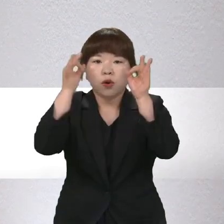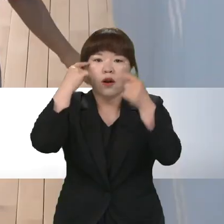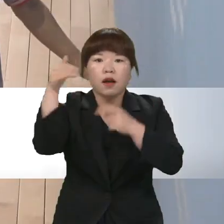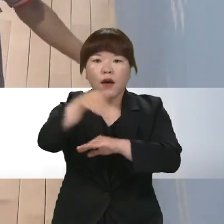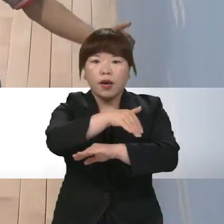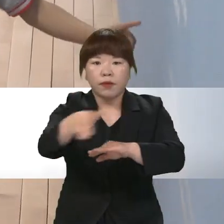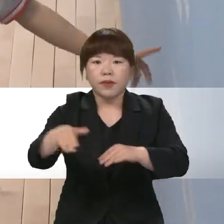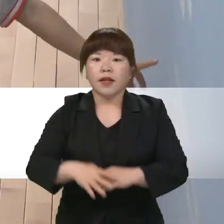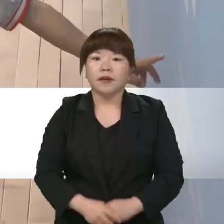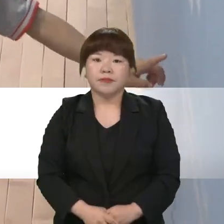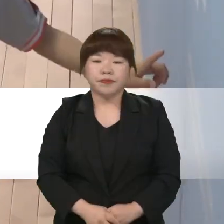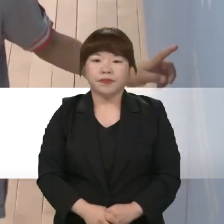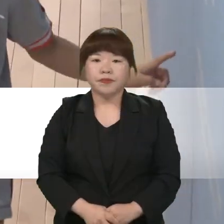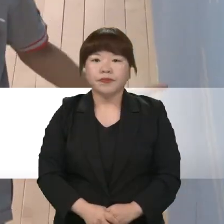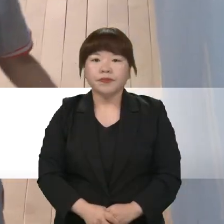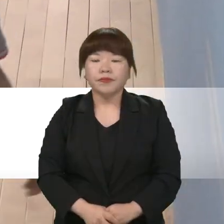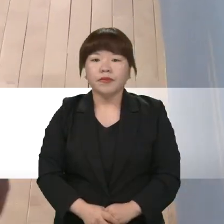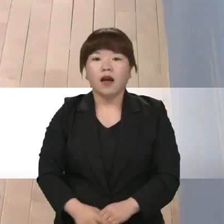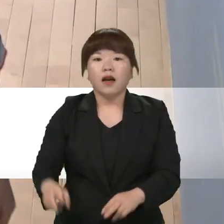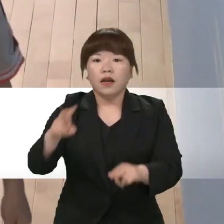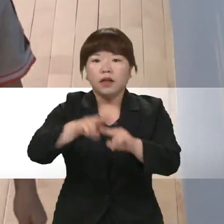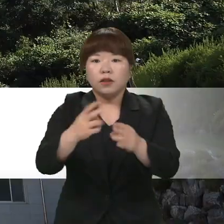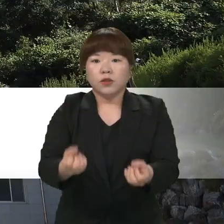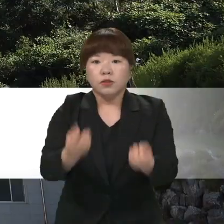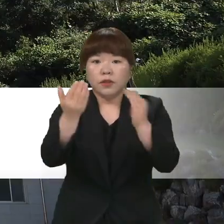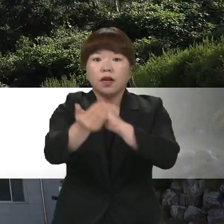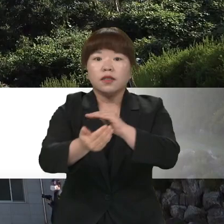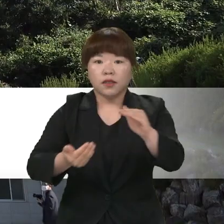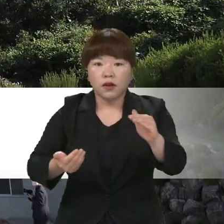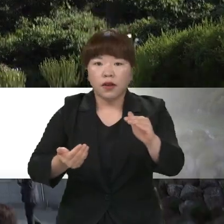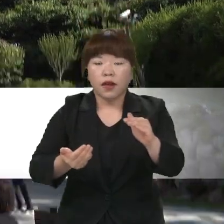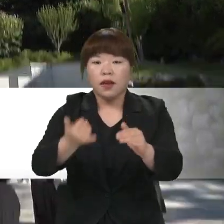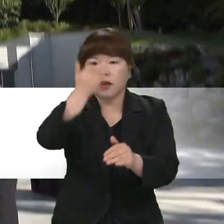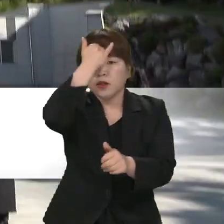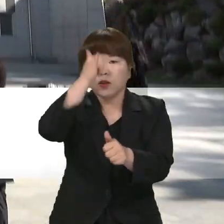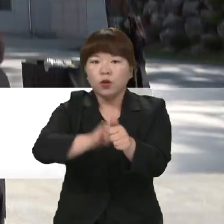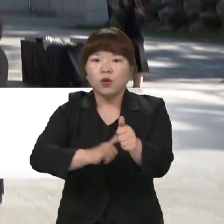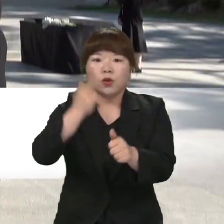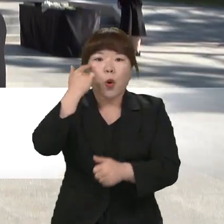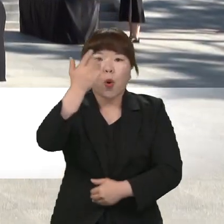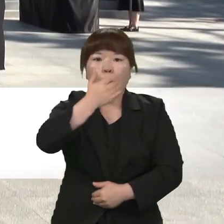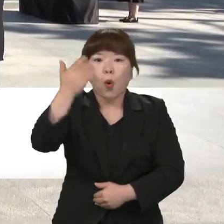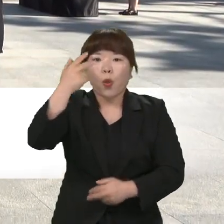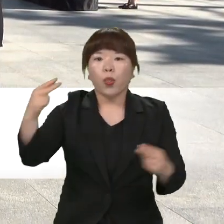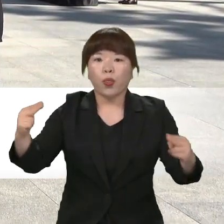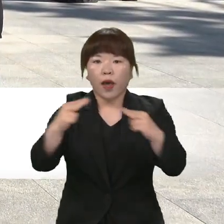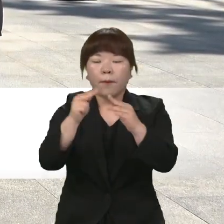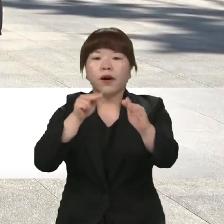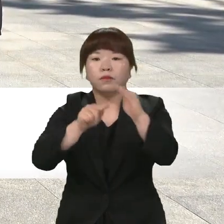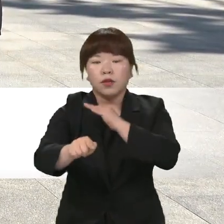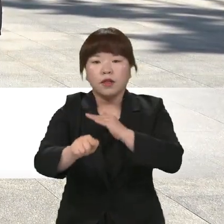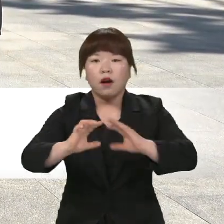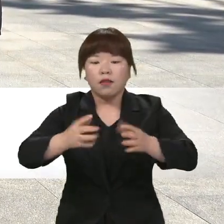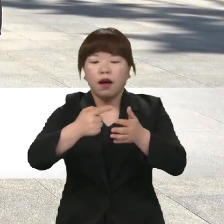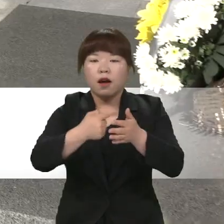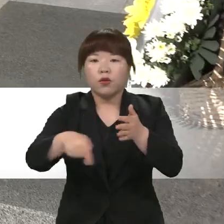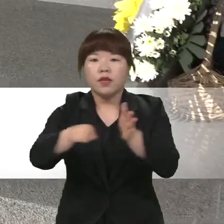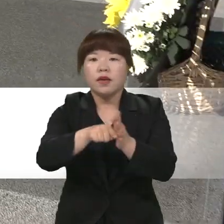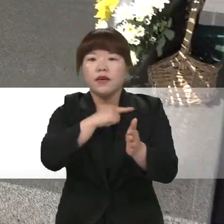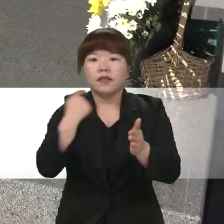방침입니다 한편 이강덕 시장은 이날 취임식에 앞서 충혼탑 을 방문해 순국선열과